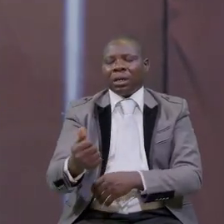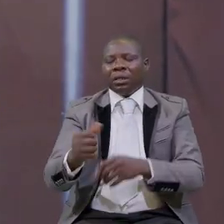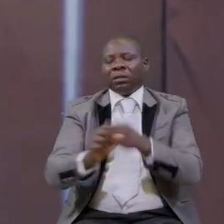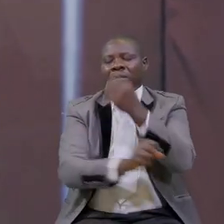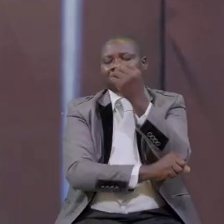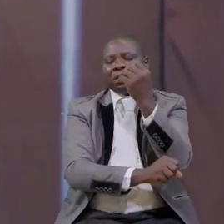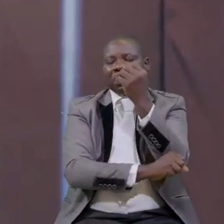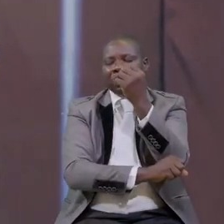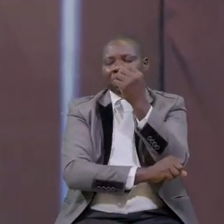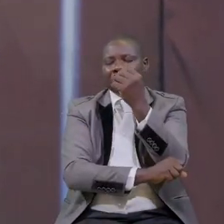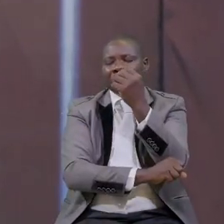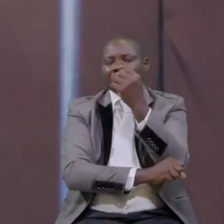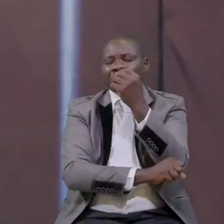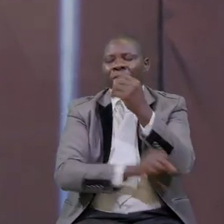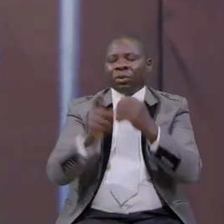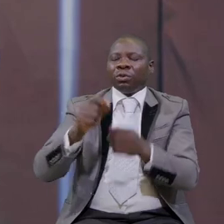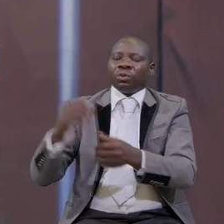Une autre Sarah.